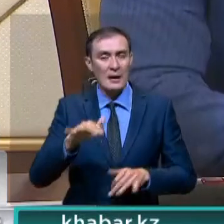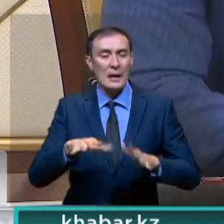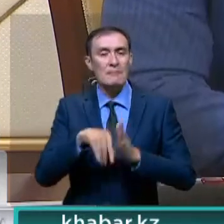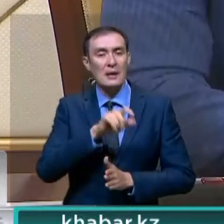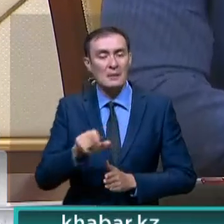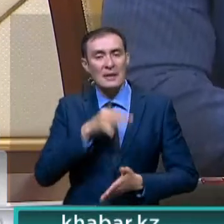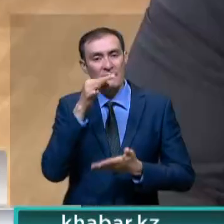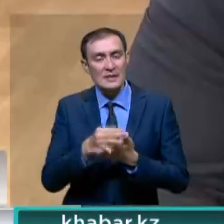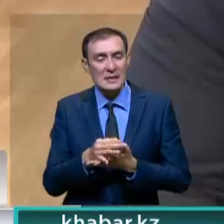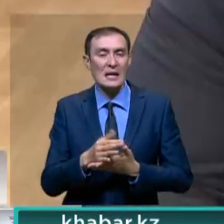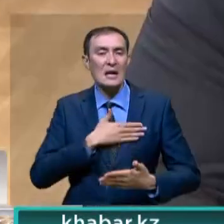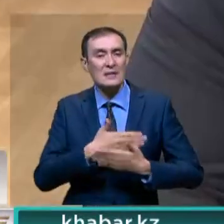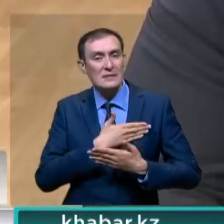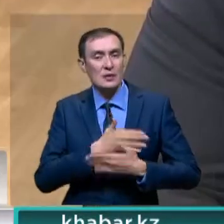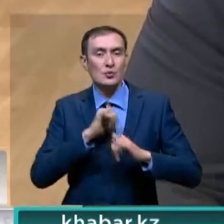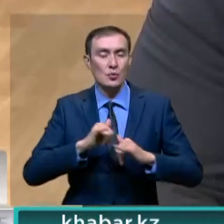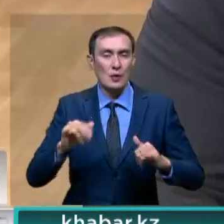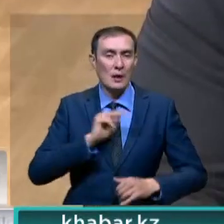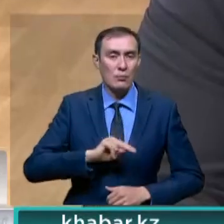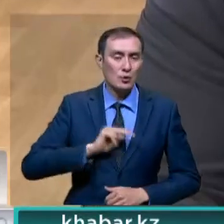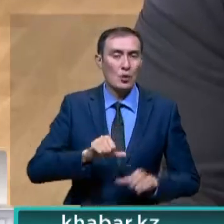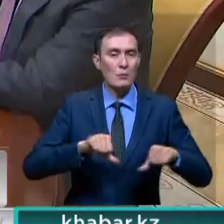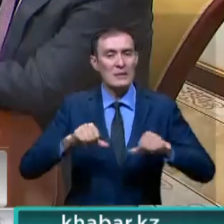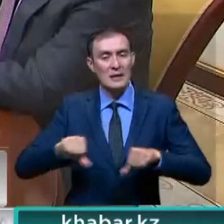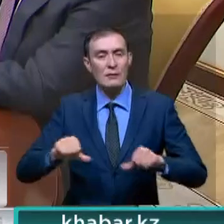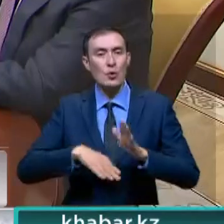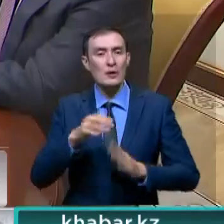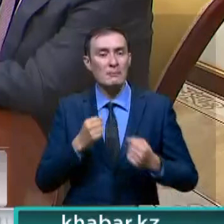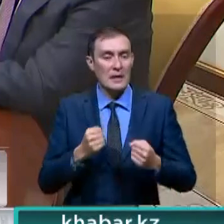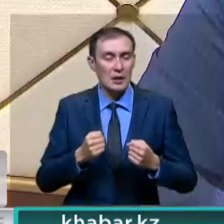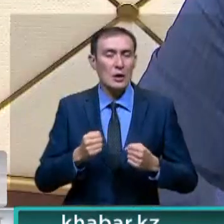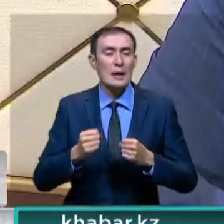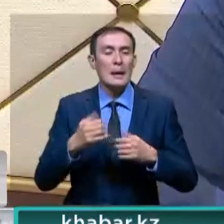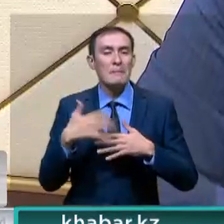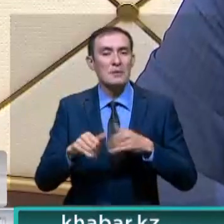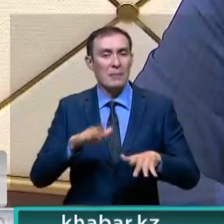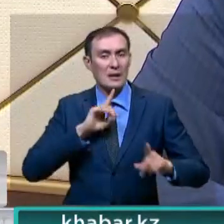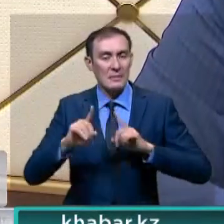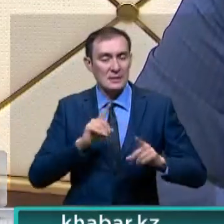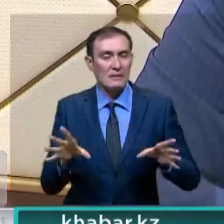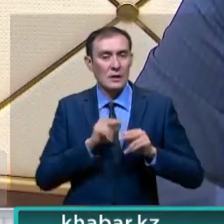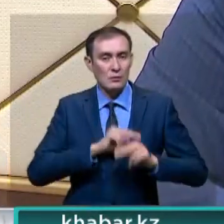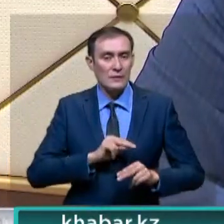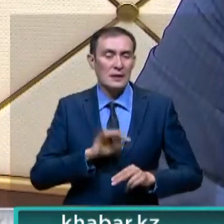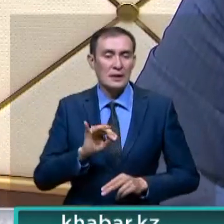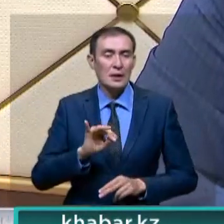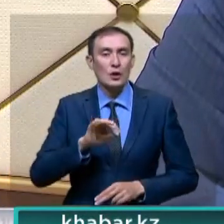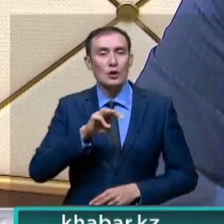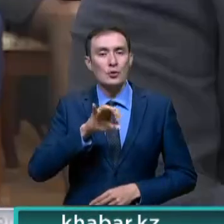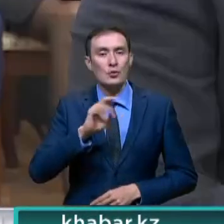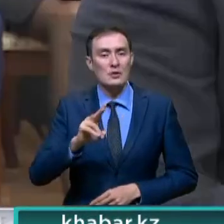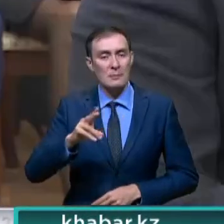Парламентарии также высказались за активизацию работы профильных комитетов для укрепления межпарламентского диалога и развития сотрудничества между